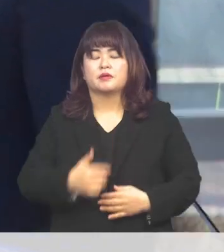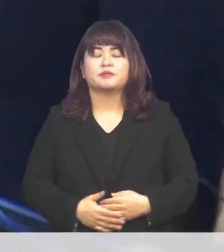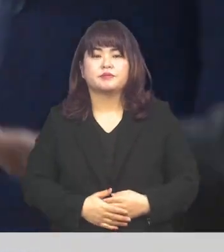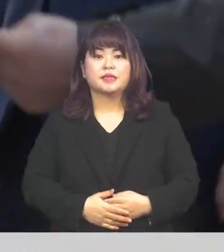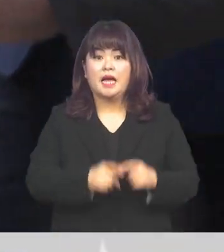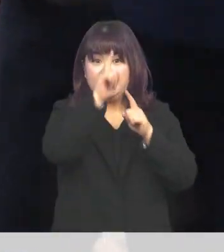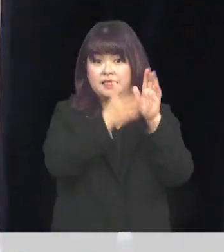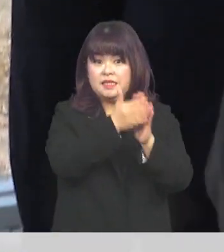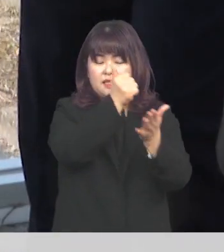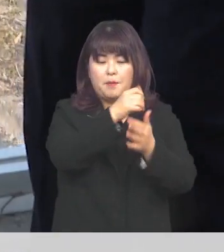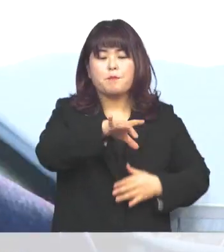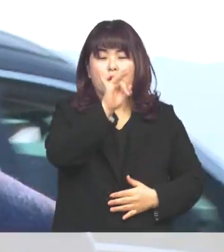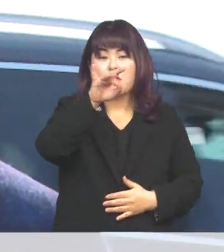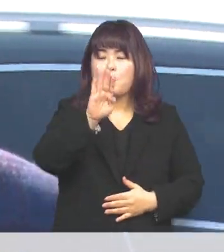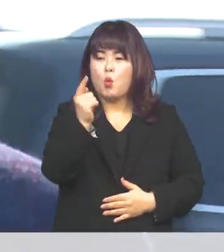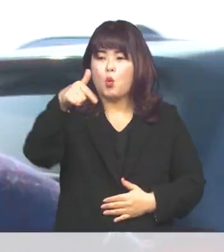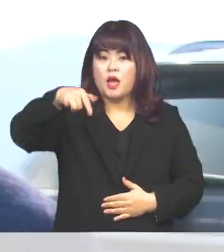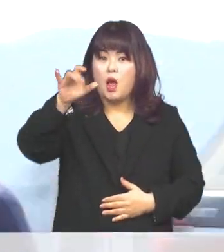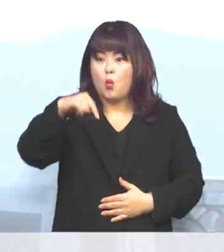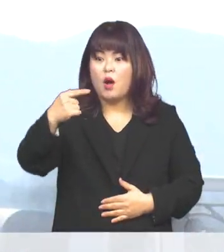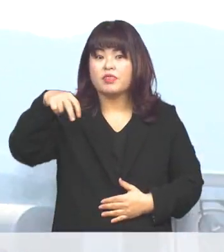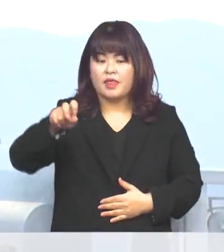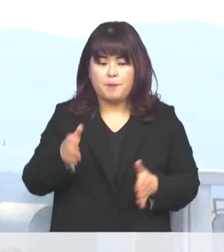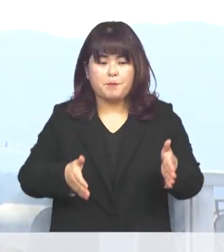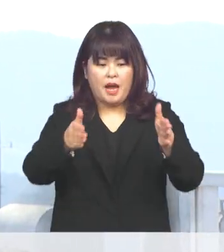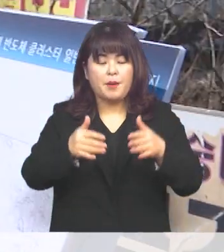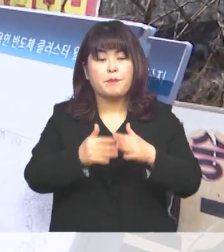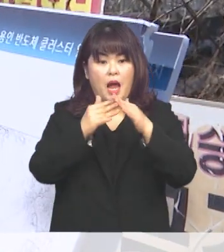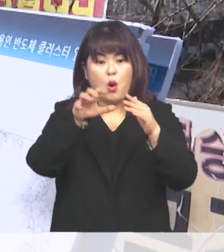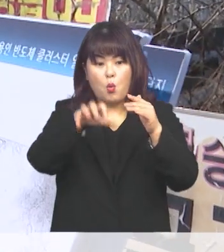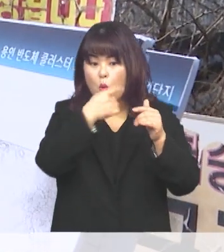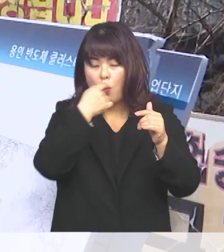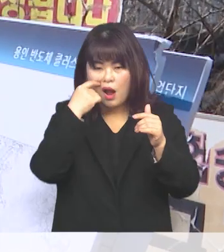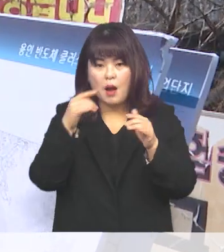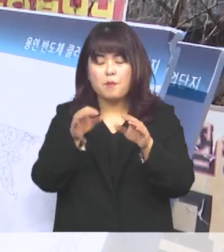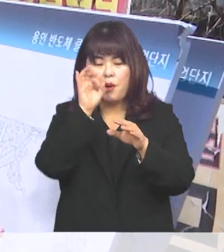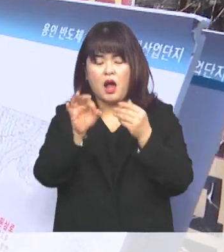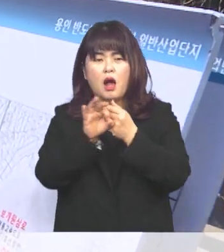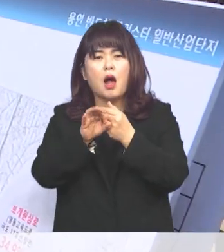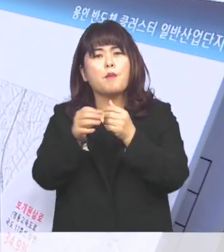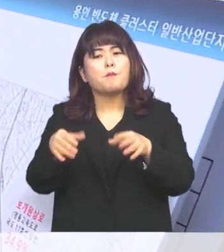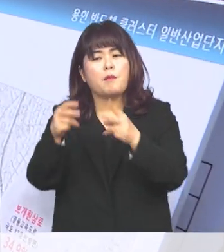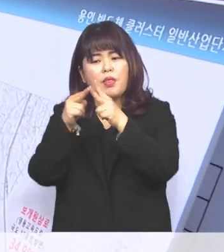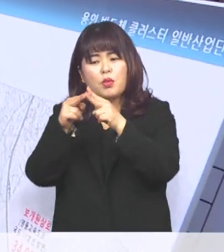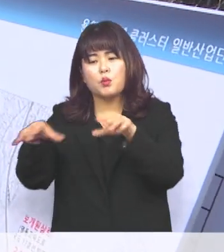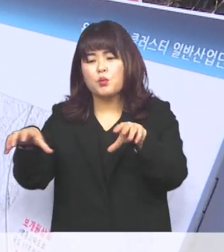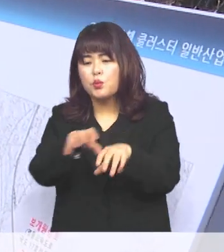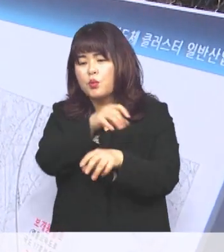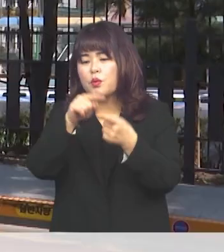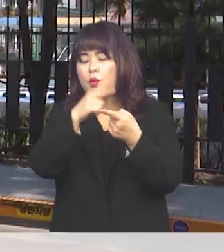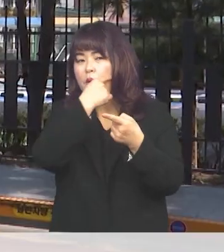이 시장은 먼저 보계원산로 개설사업장에 방문해 도로 개설 및 반도체 클러스터 추진 현황을